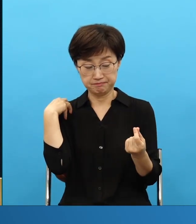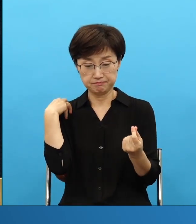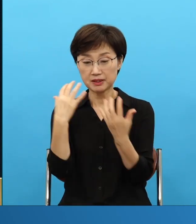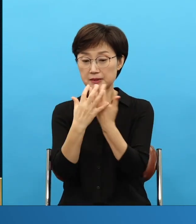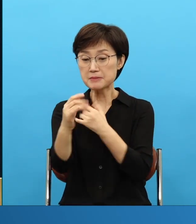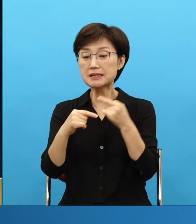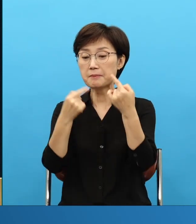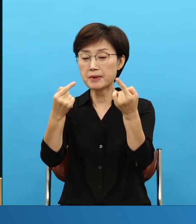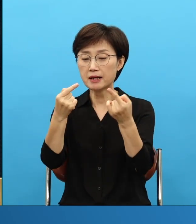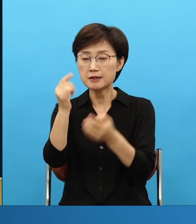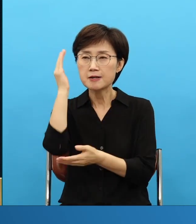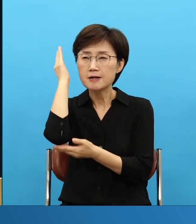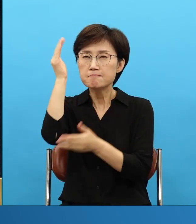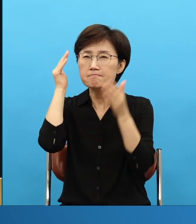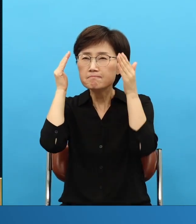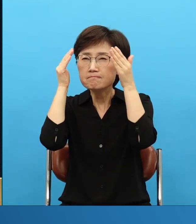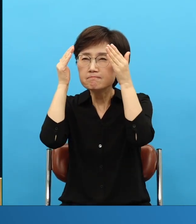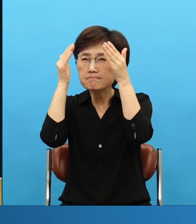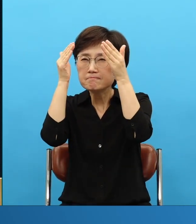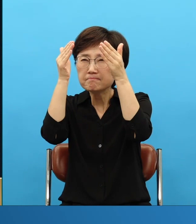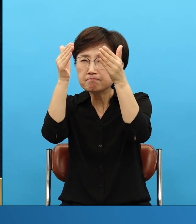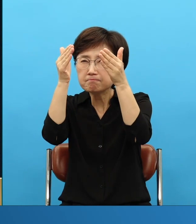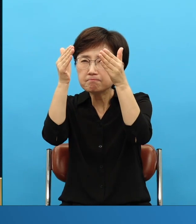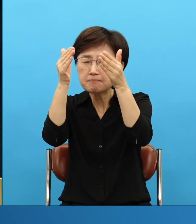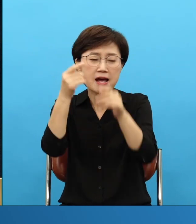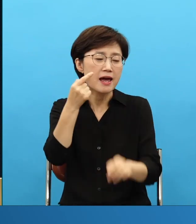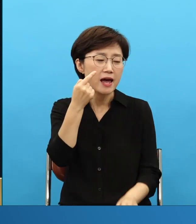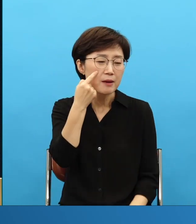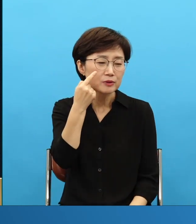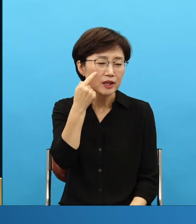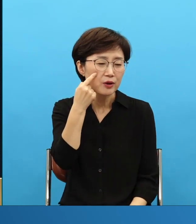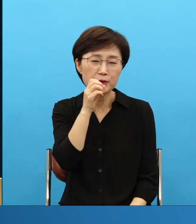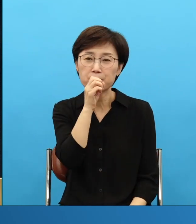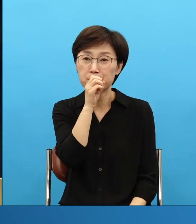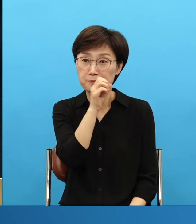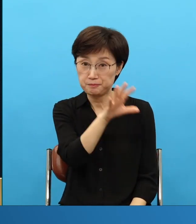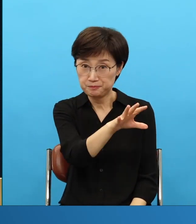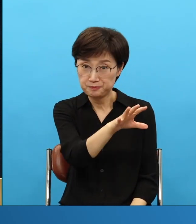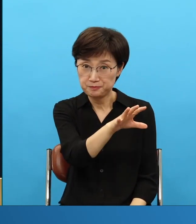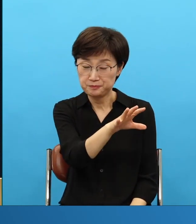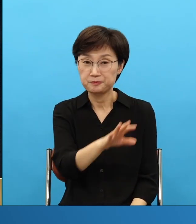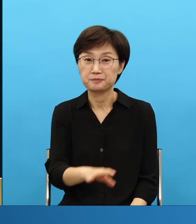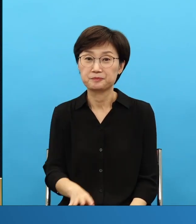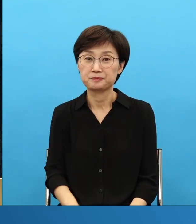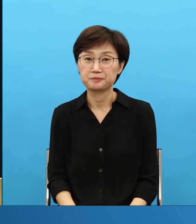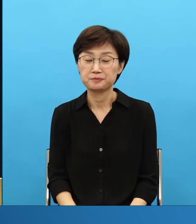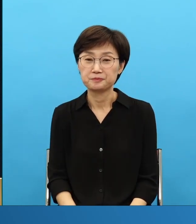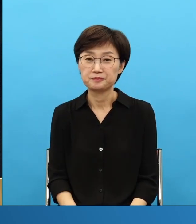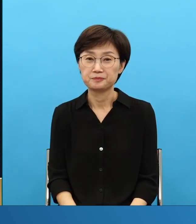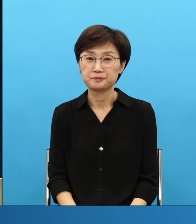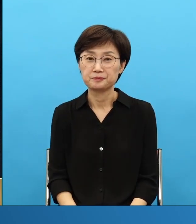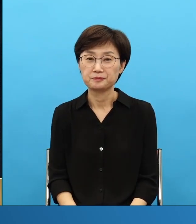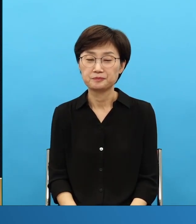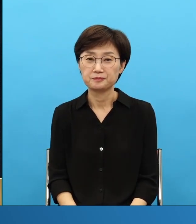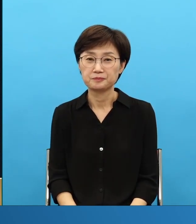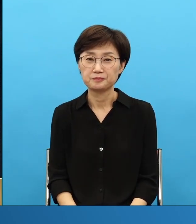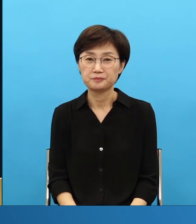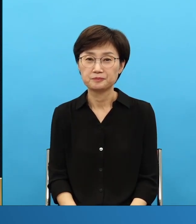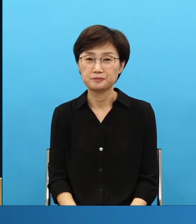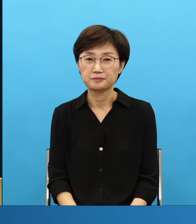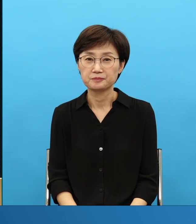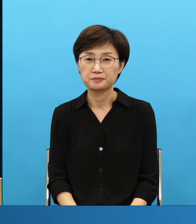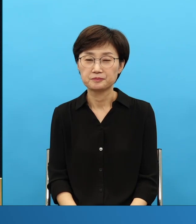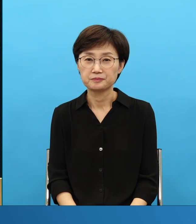들으시고 한번 확인해 보세요 이렇게 했어요. And I said to him, well, I've come this time to lead a conference, so elder, I hope you can participate and listen well to the